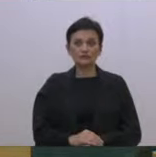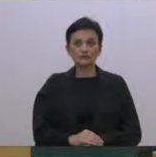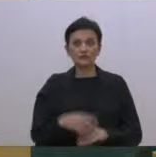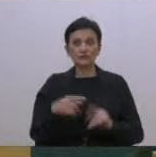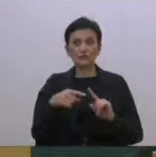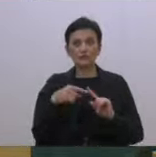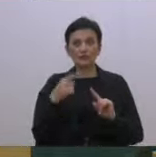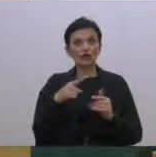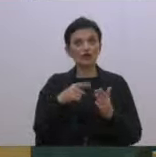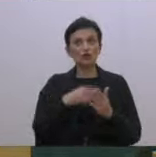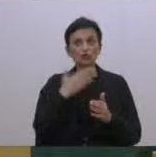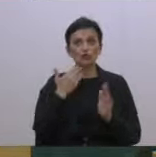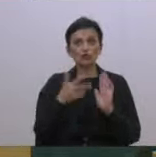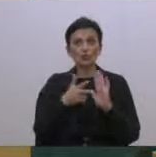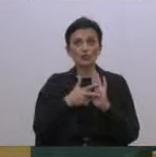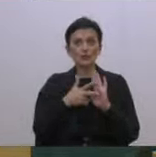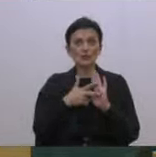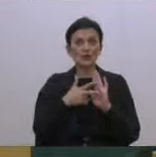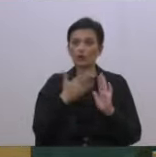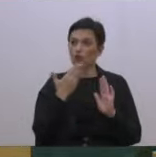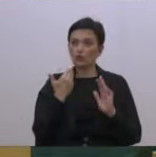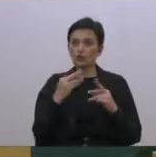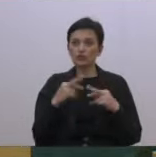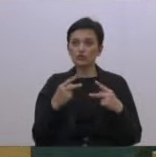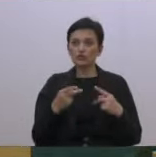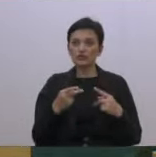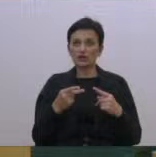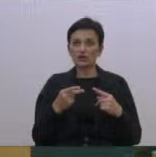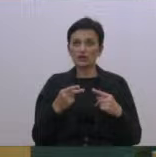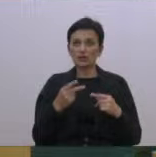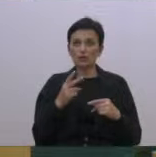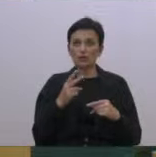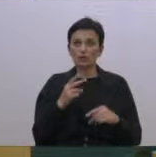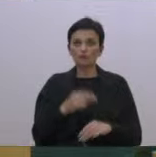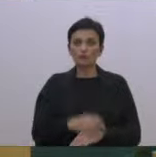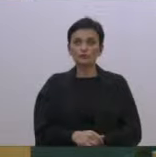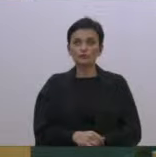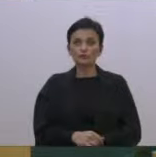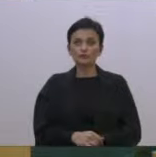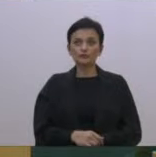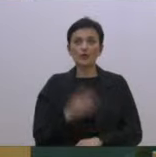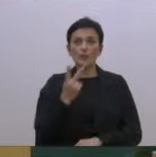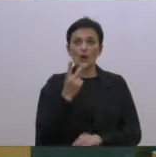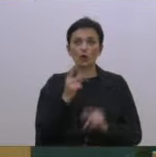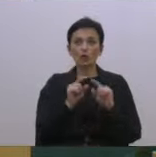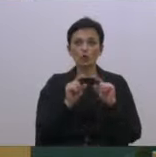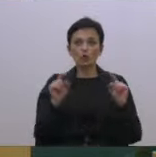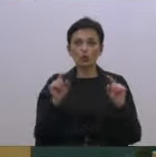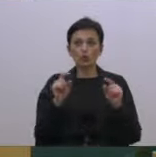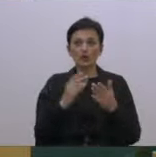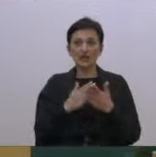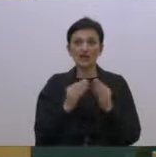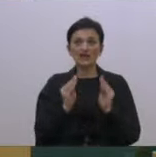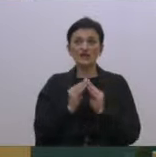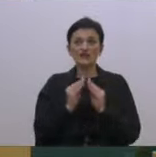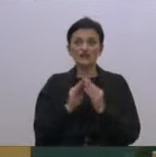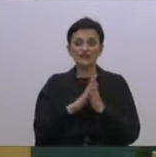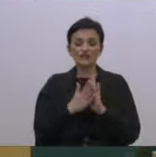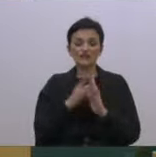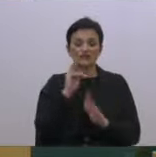შემდეგი მეთხრები არის მეორე არ არის ცვლილება არ არის მეორე მუხში არის იგივე ვადა